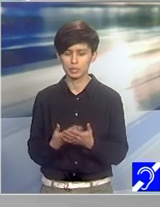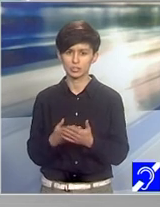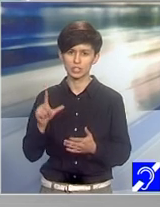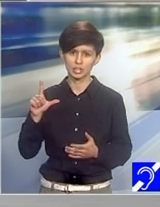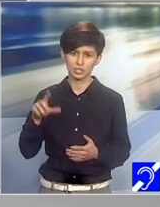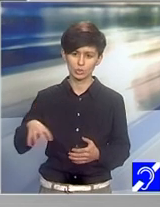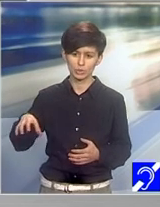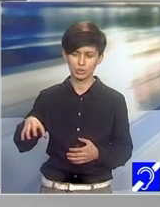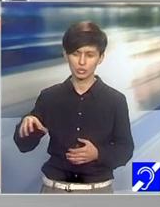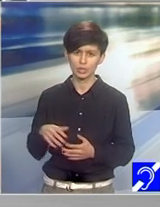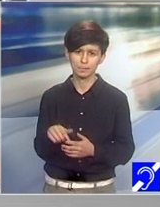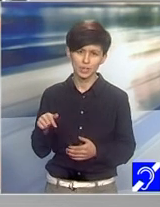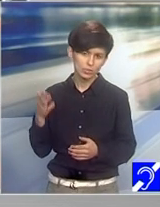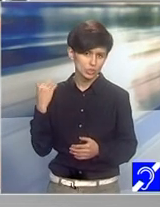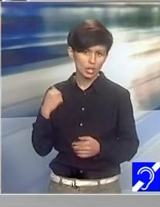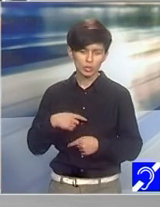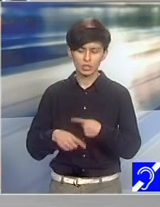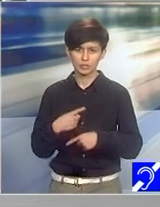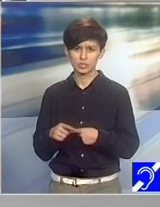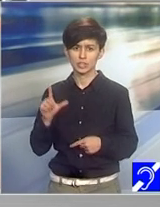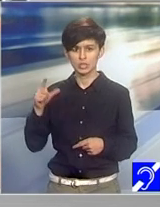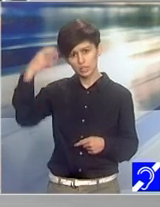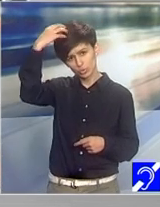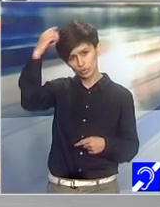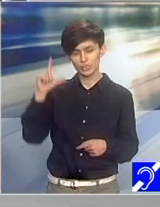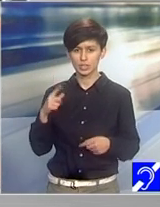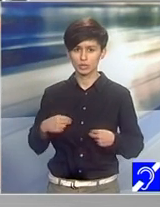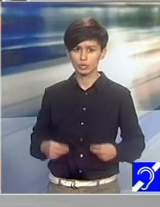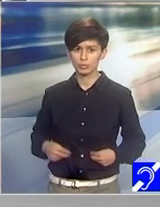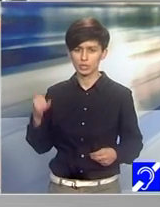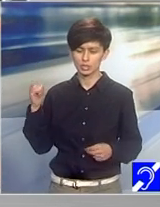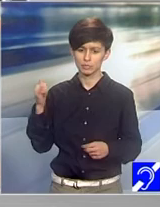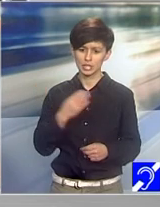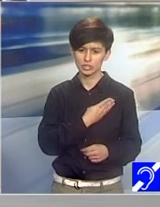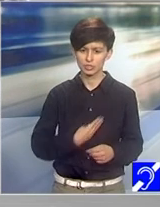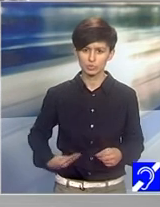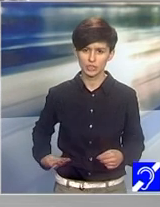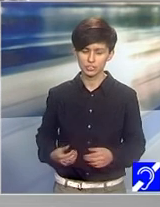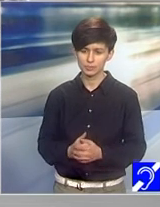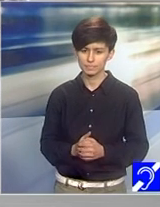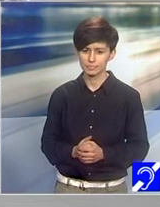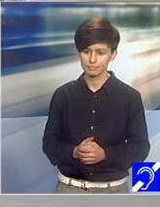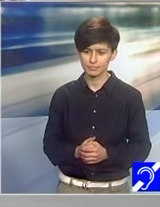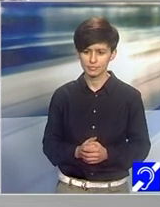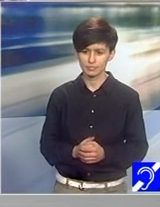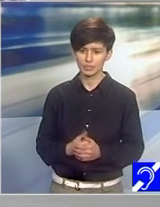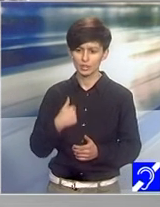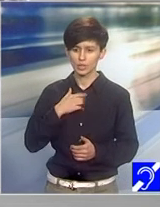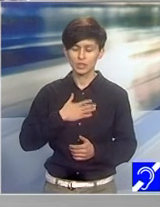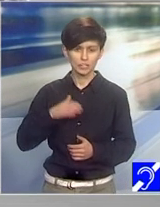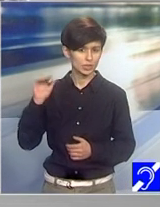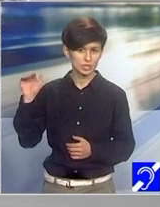au funcționat două guverne, două parlamente în Iași și în București. Aș vrea, dacă îmi permite, să intervin cu o